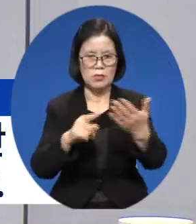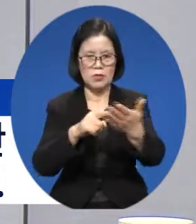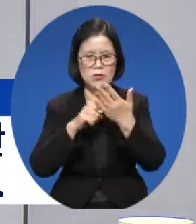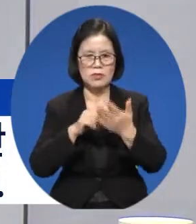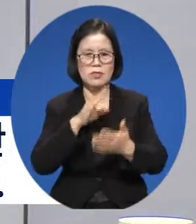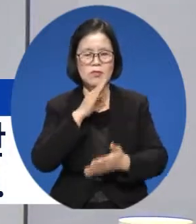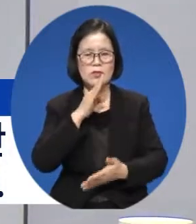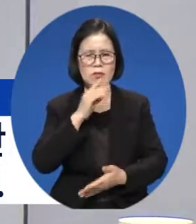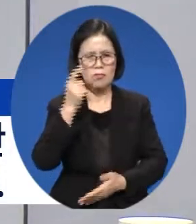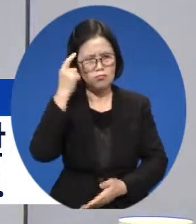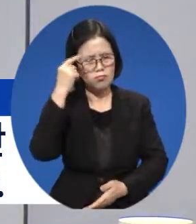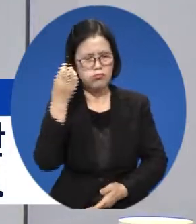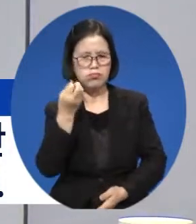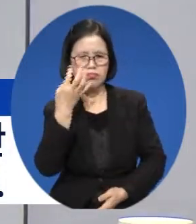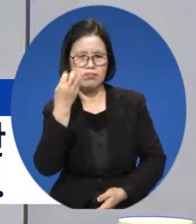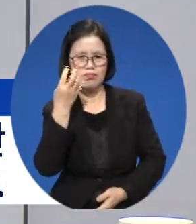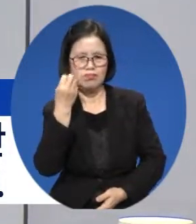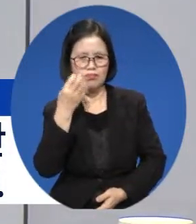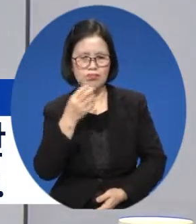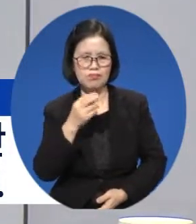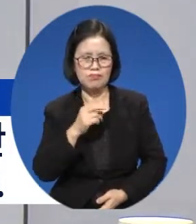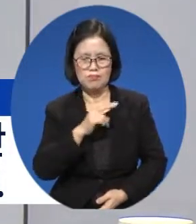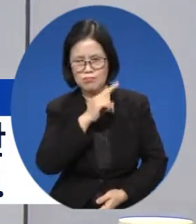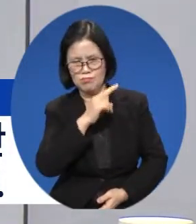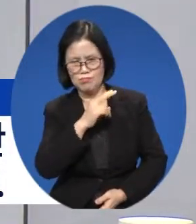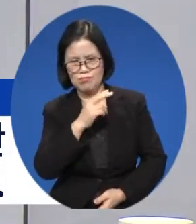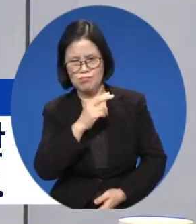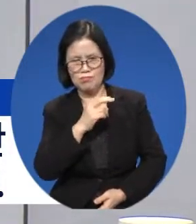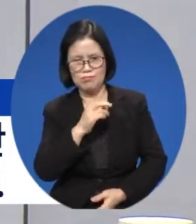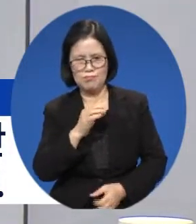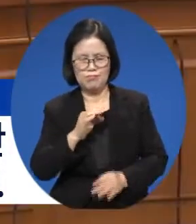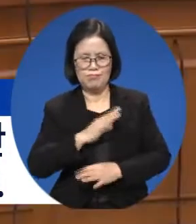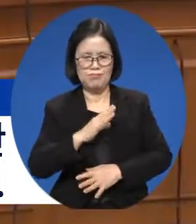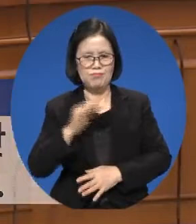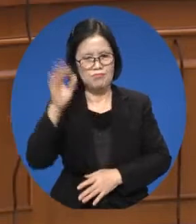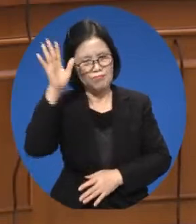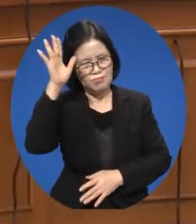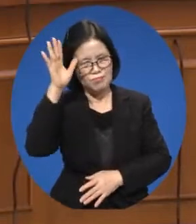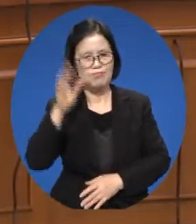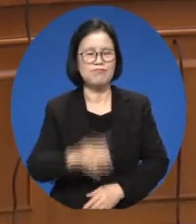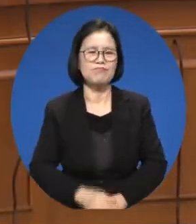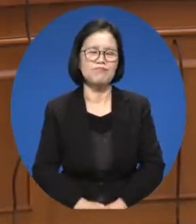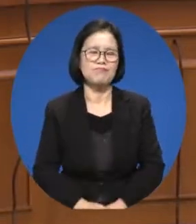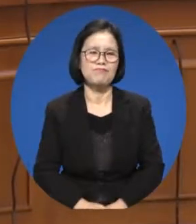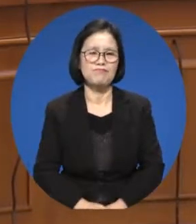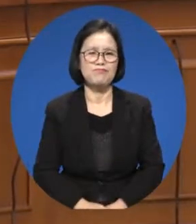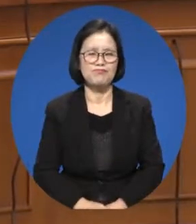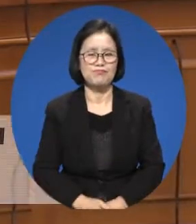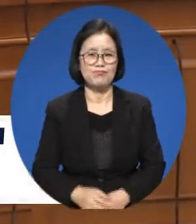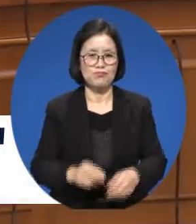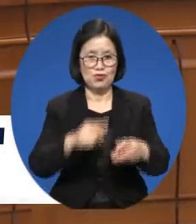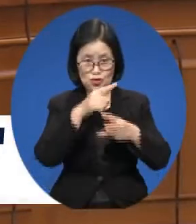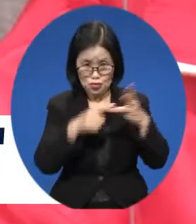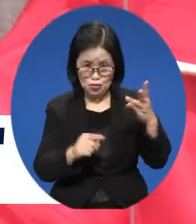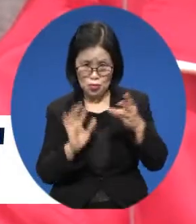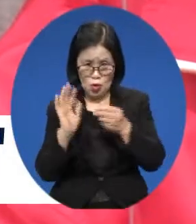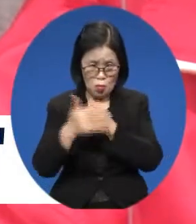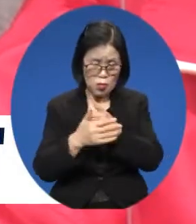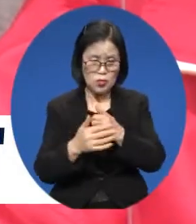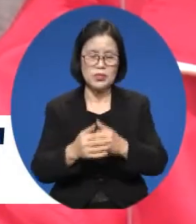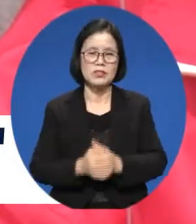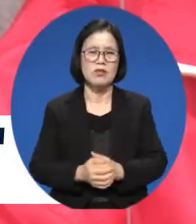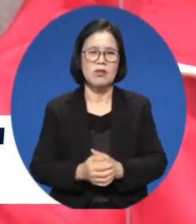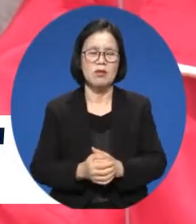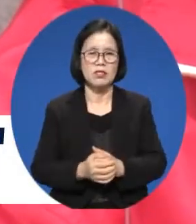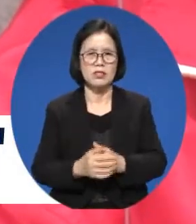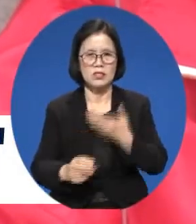보이는 것은 참으로 생경하고 의아한 장면입니다. 윤 후보 엄호도 빼놓지 않았습니다. 적폐